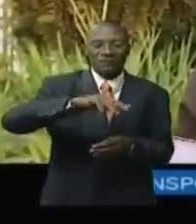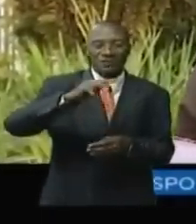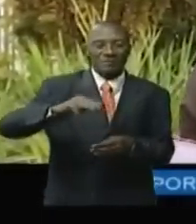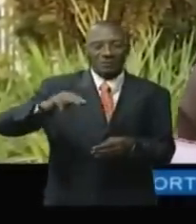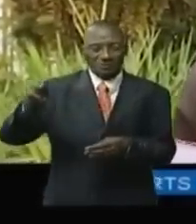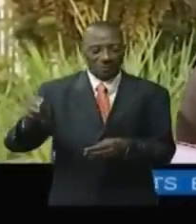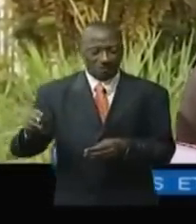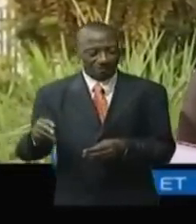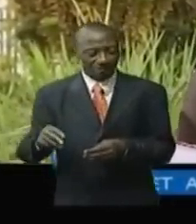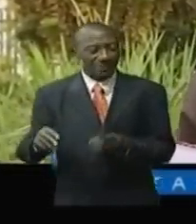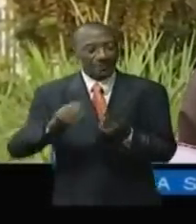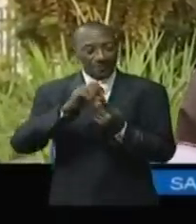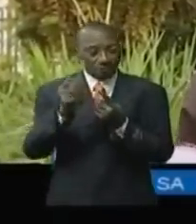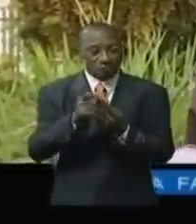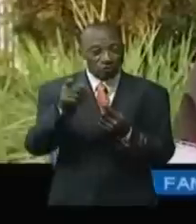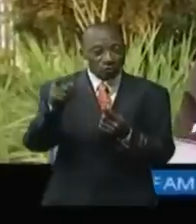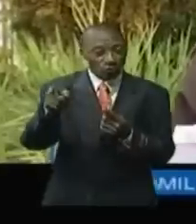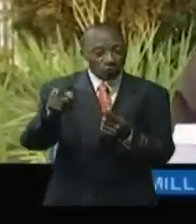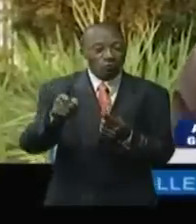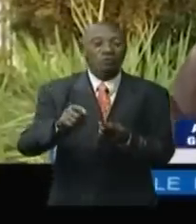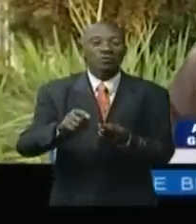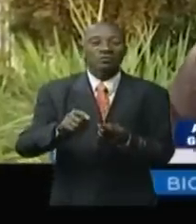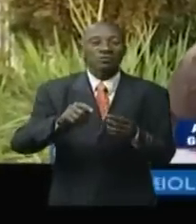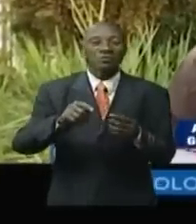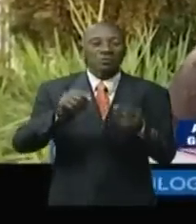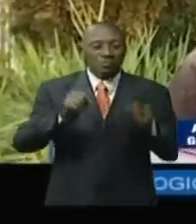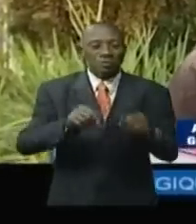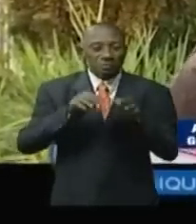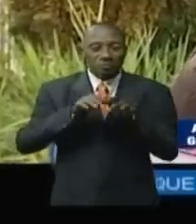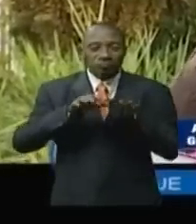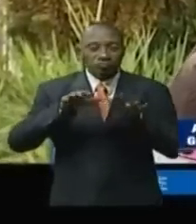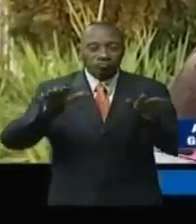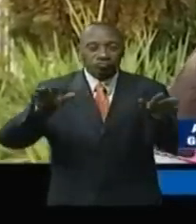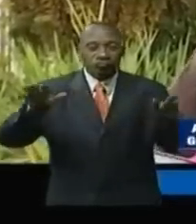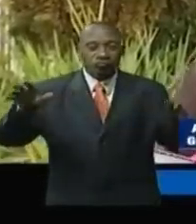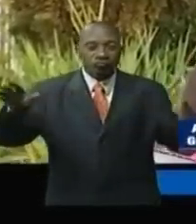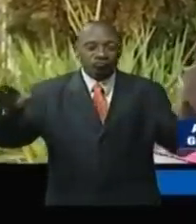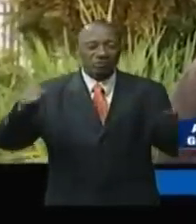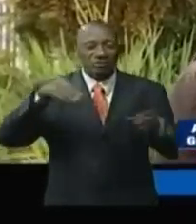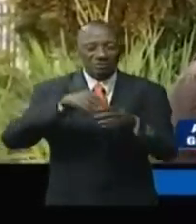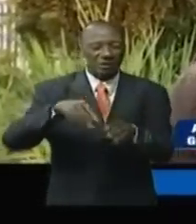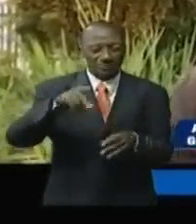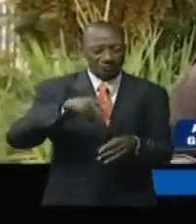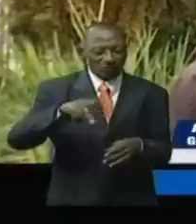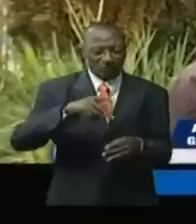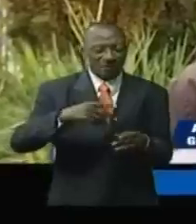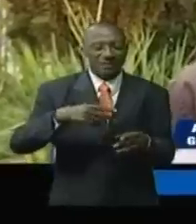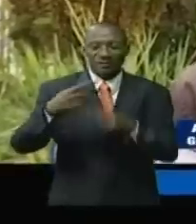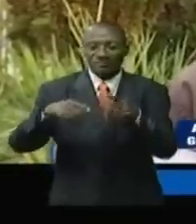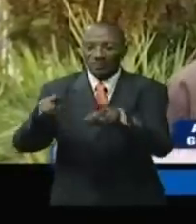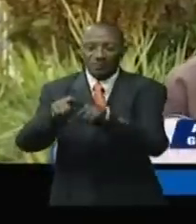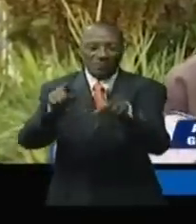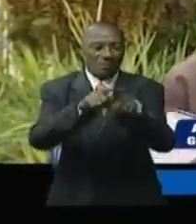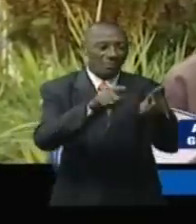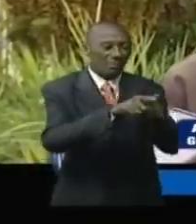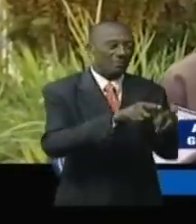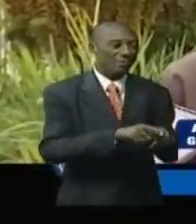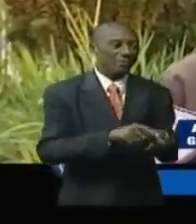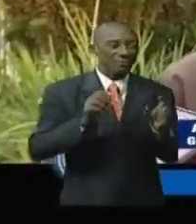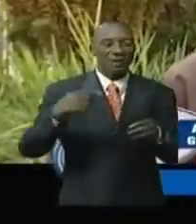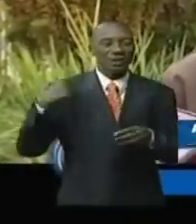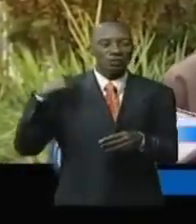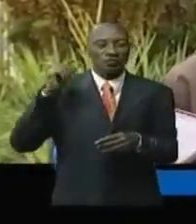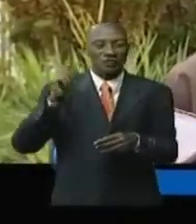dans la province de Maniema. Heureusement que la circonstance politique a sauvé la province de Maniema. La situation est maîtrisée, le couvre-feu